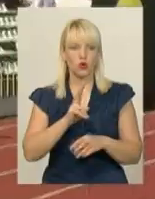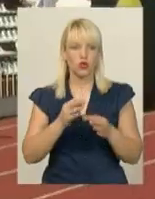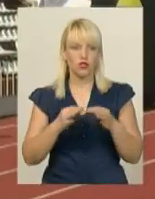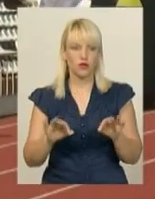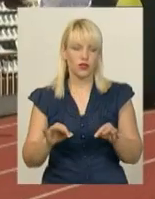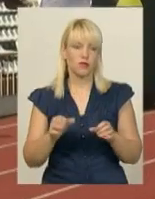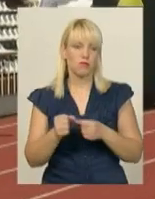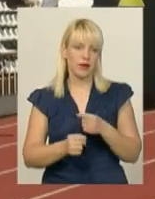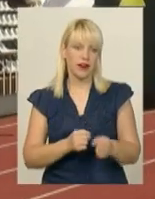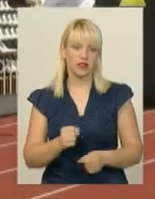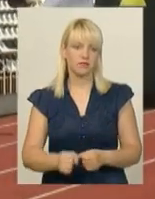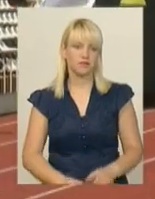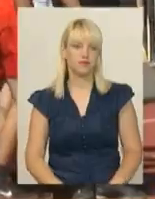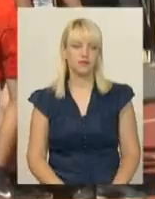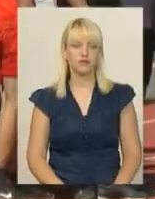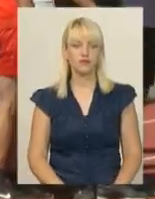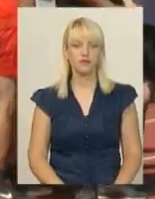лікарям.